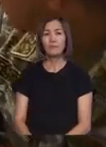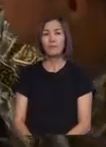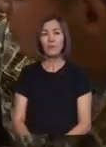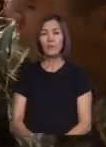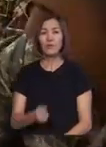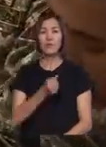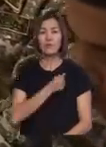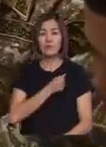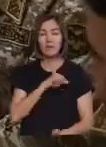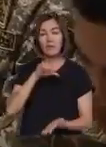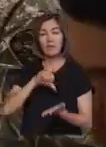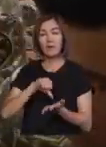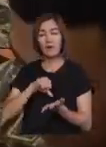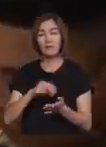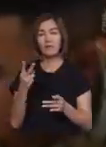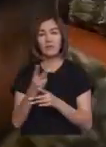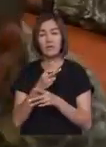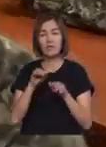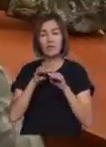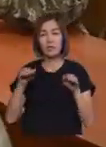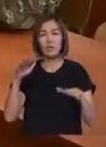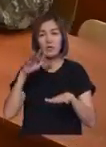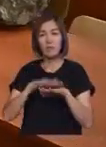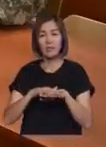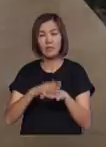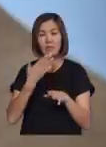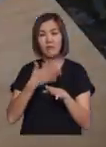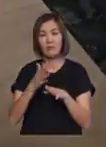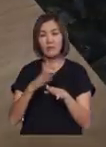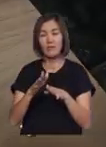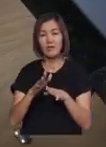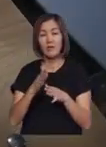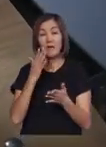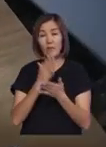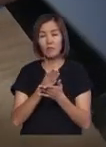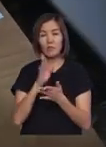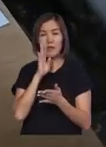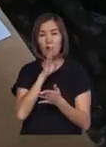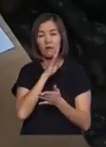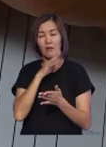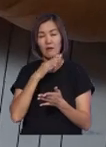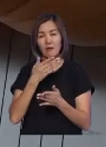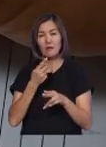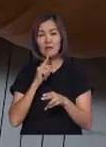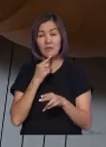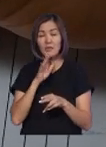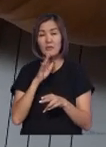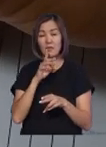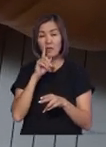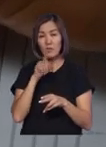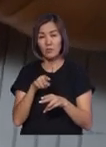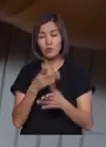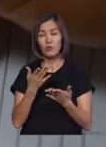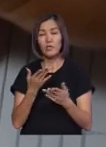Әскер қатарына келген жас сарбаздың екінші деңгейлі банктерден алған несиелері бар болса, ата-аналарына ауыртпалық түсірері анық. Сондықтан